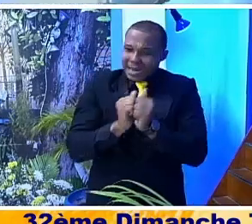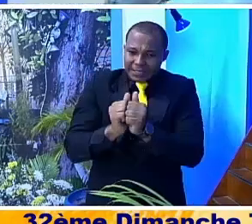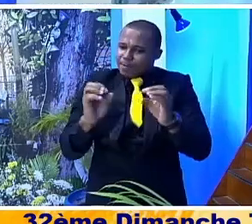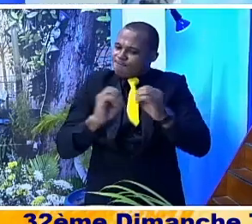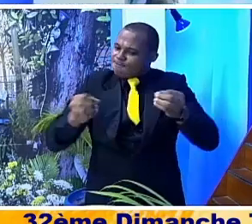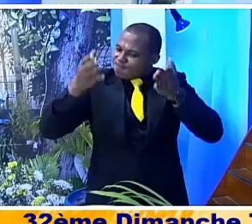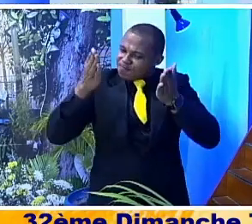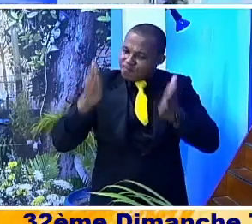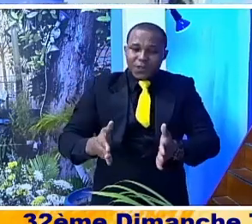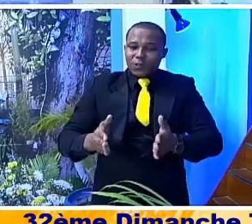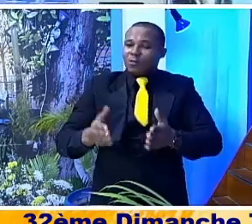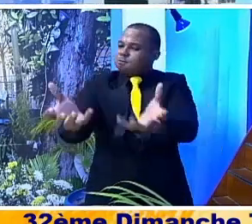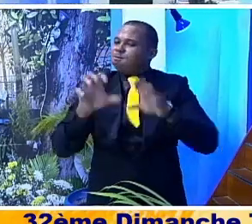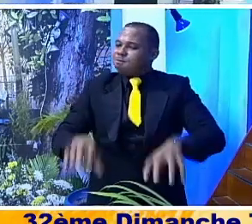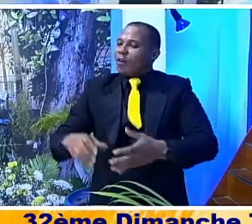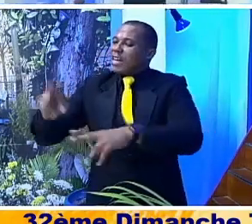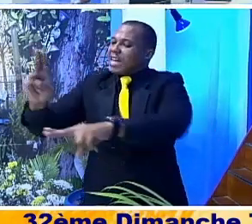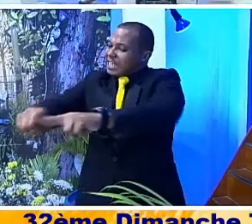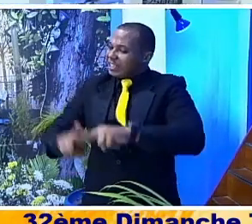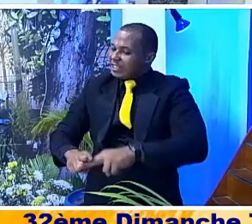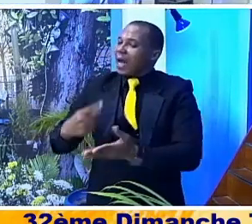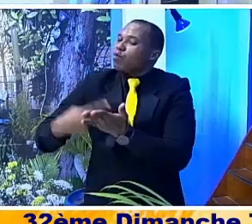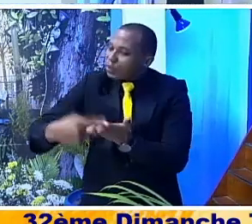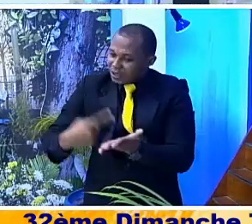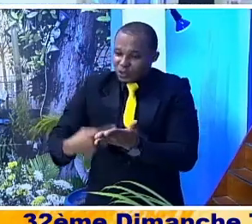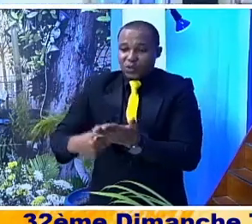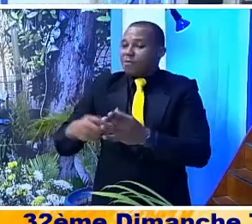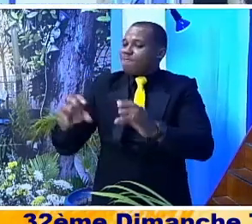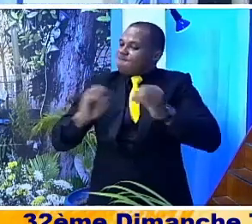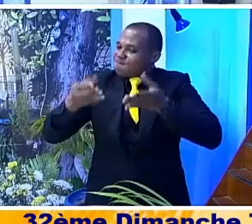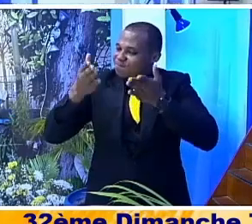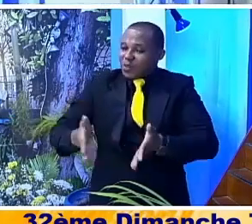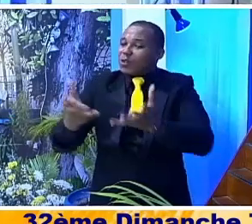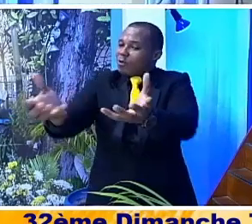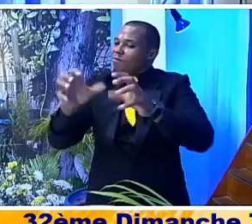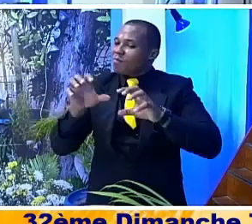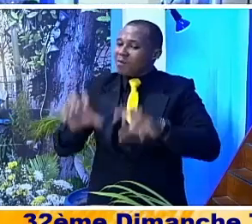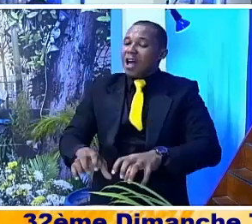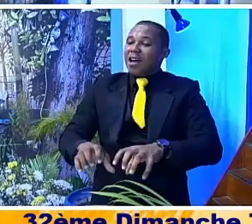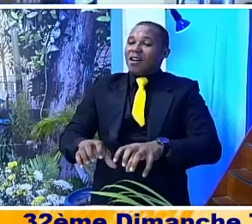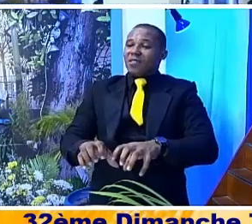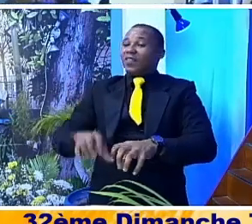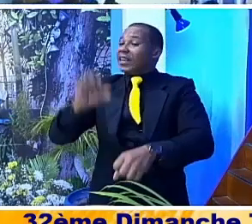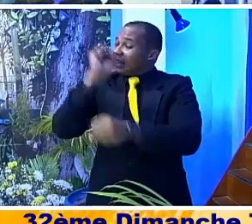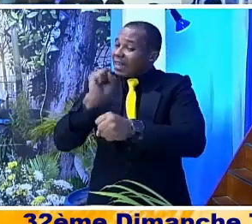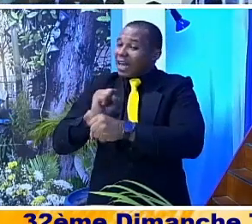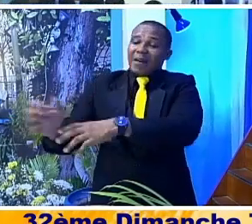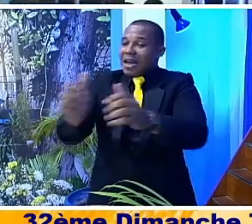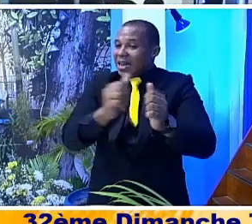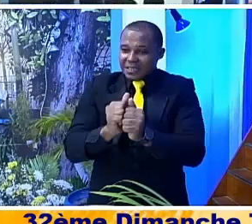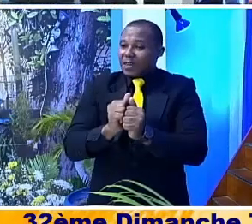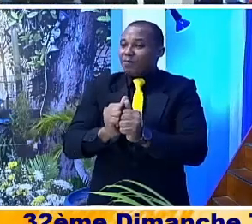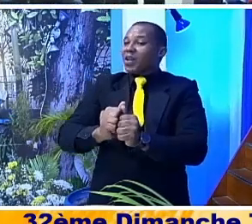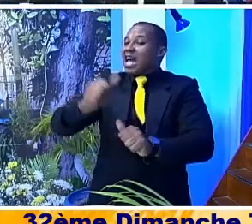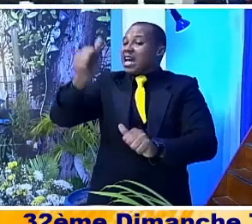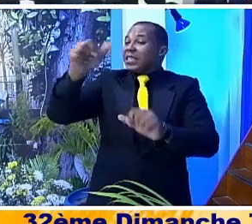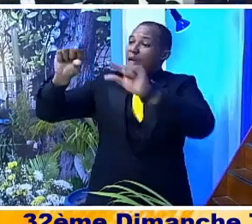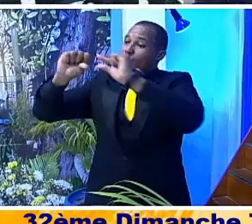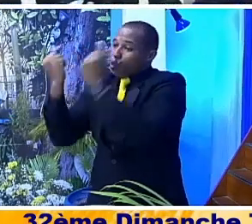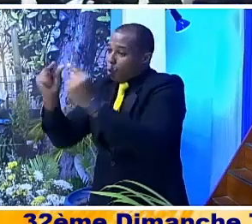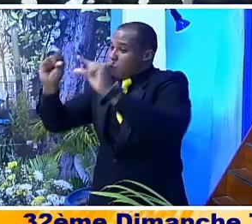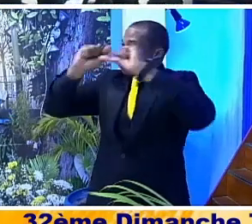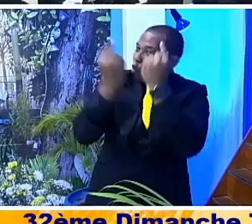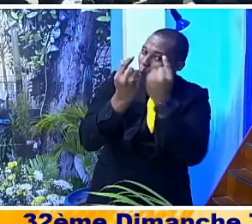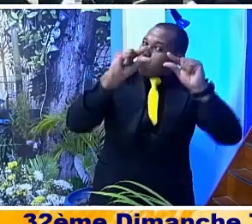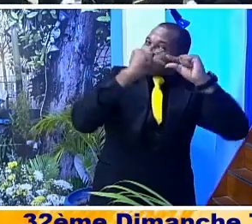Personne ne va vouloir chita avec l'autre. Personne ne va vouloir coller tête ensemble. Chaque monde fait ses groupes par eux. Chaque monde fait ses bagailles par eux. Chaque